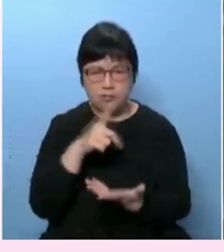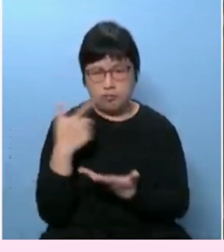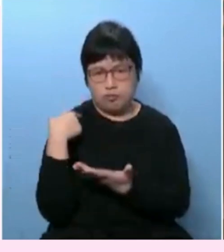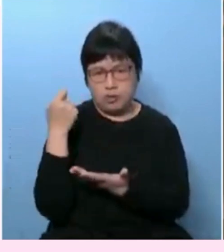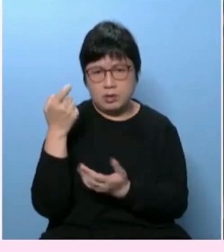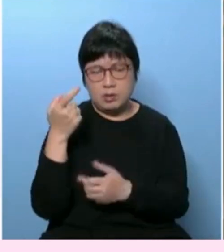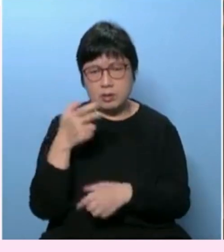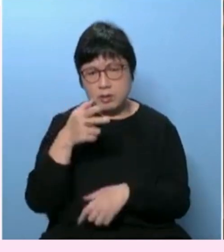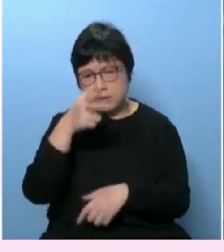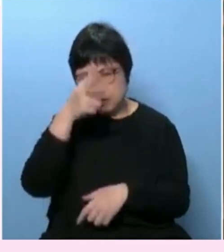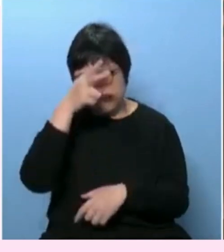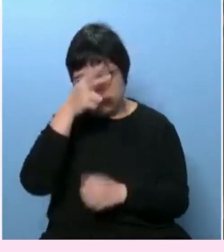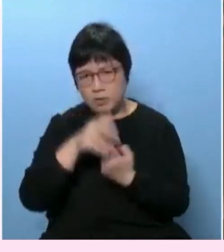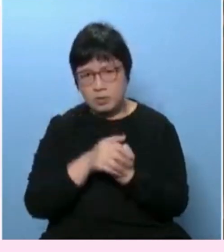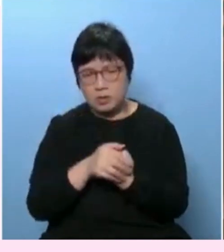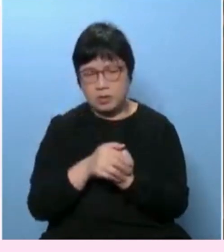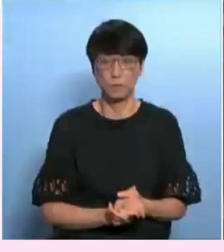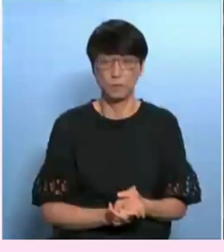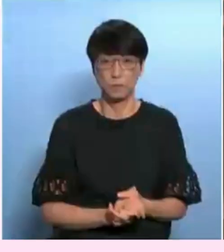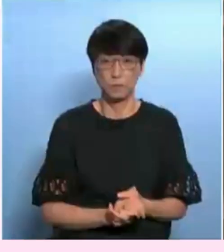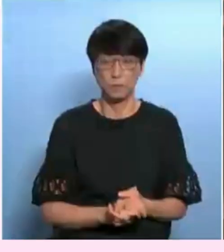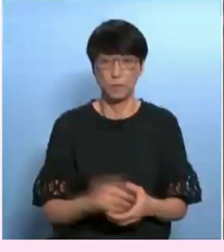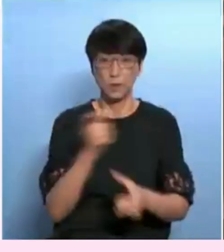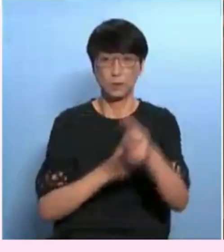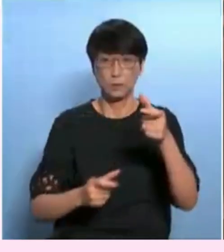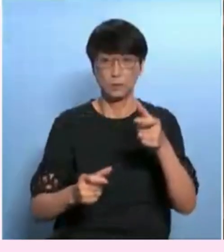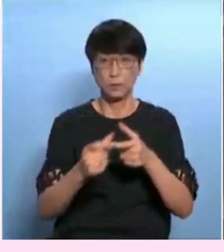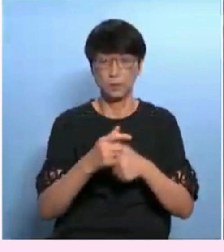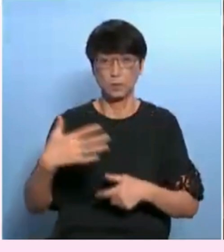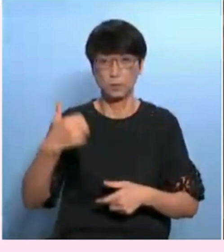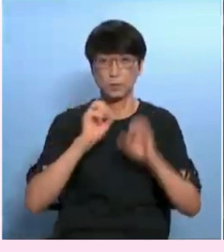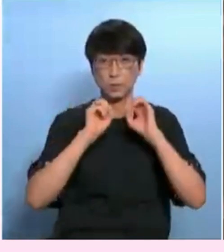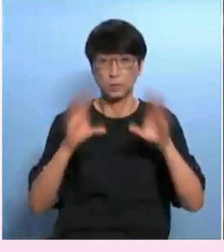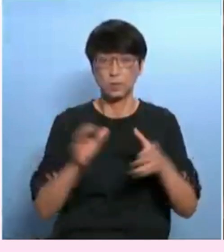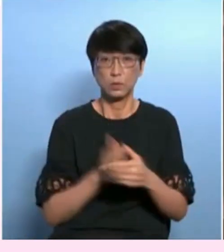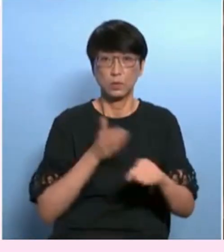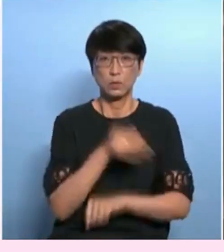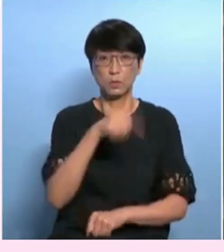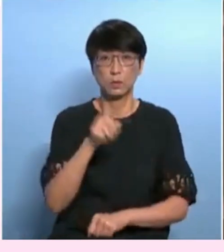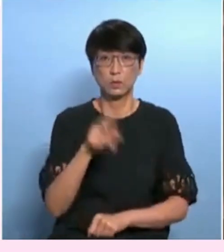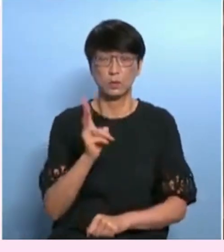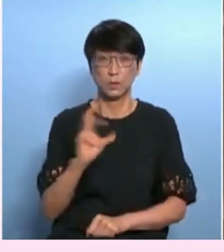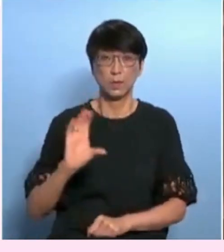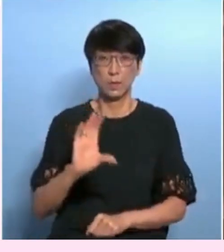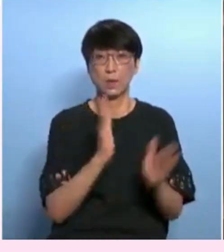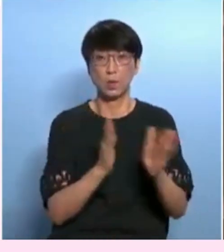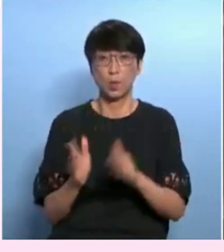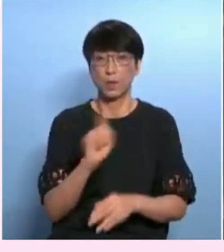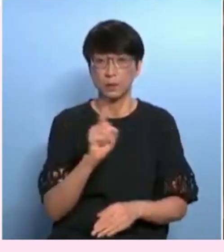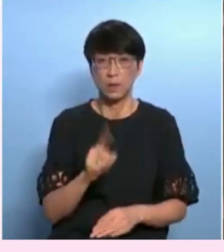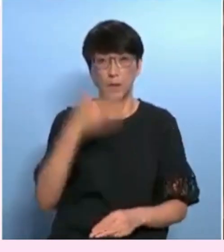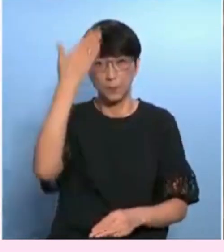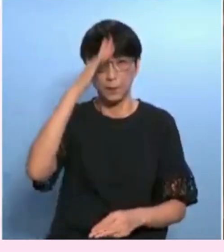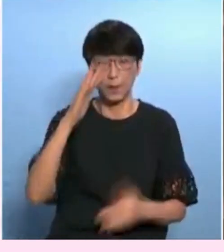哋司長宣布嘅呢個財政預算案入面，都有超過咧係千二億嘅一啲嘅安排。點解咧？就體現到